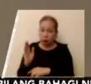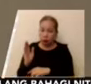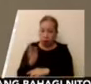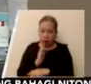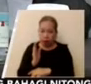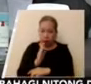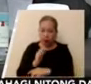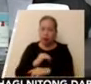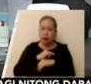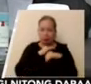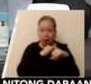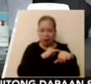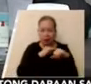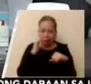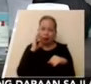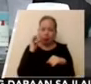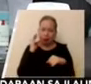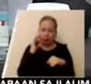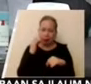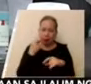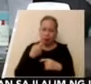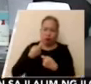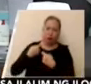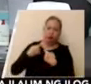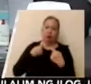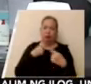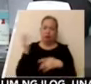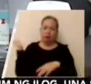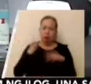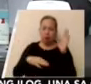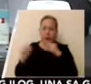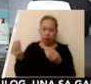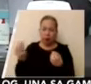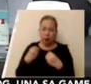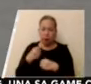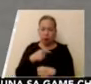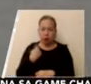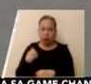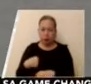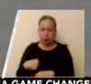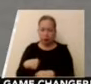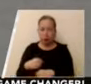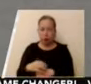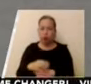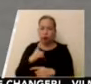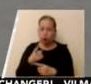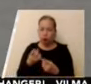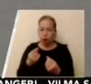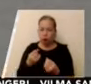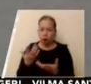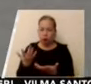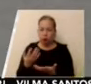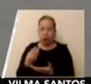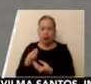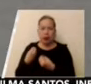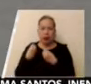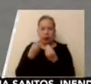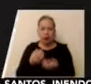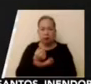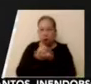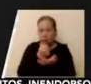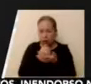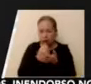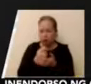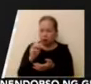boat. Kaya isinusulong din nila ang bersyon nila ng VFA, ang Reciprocal Access Agreement o RAA